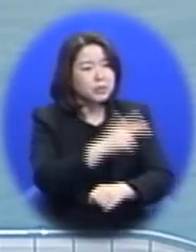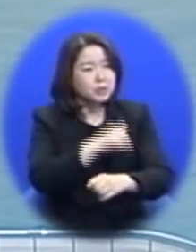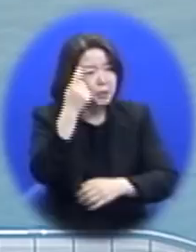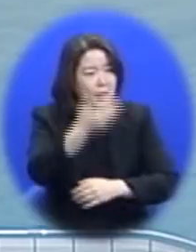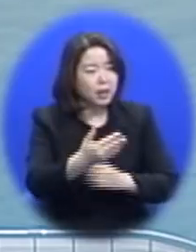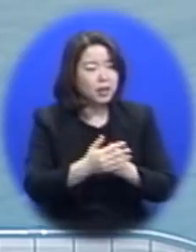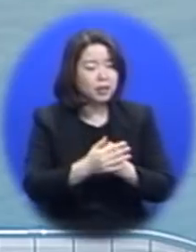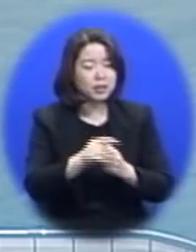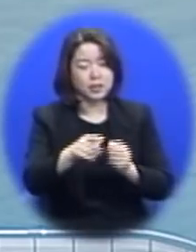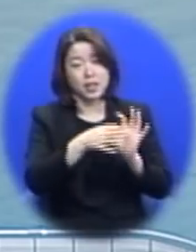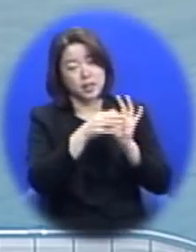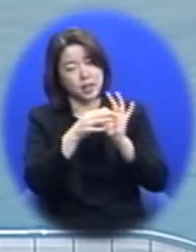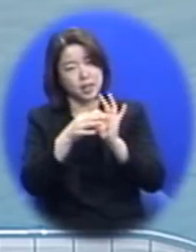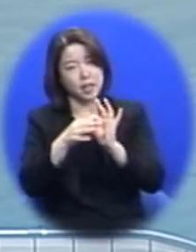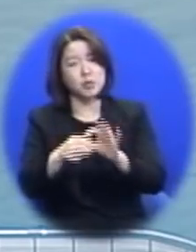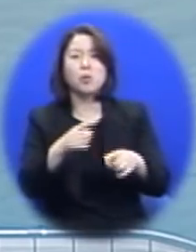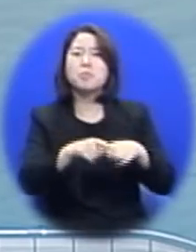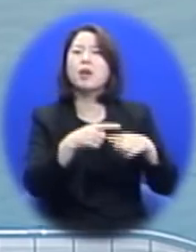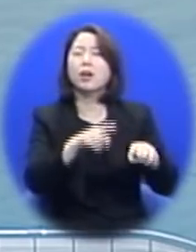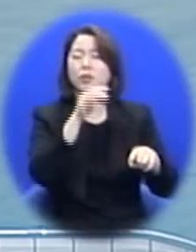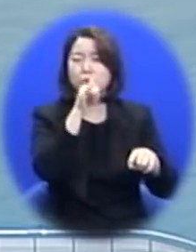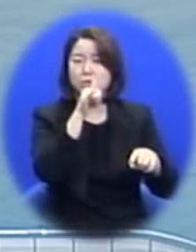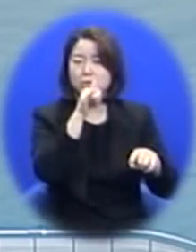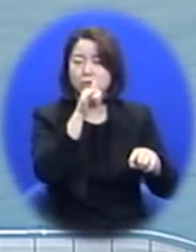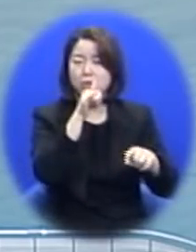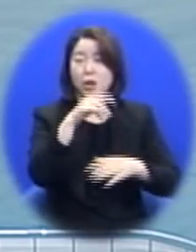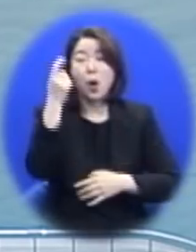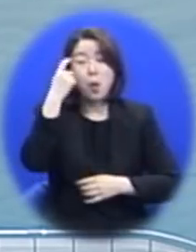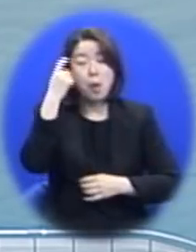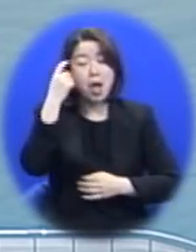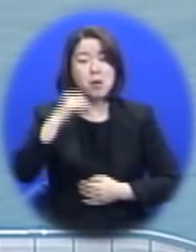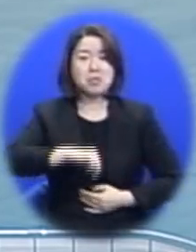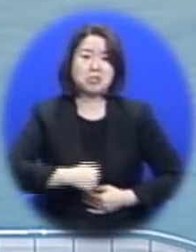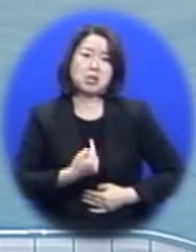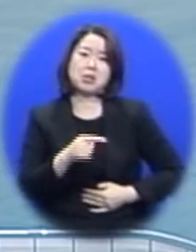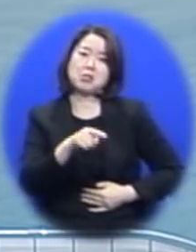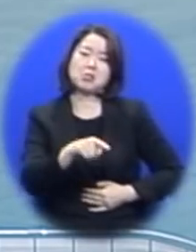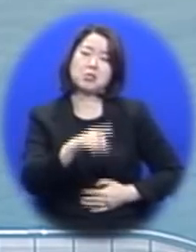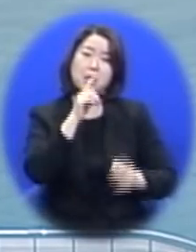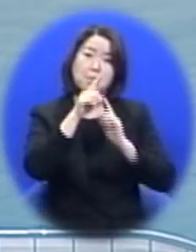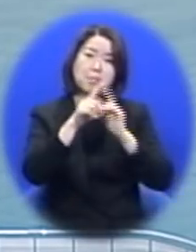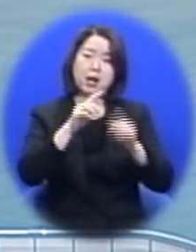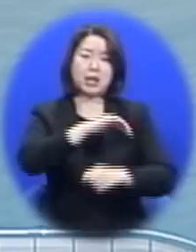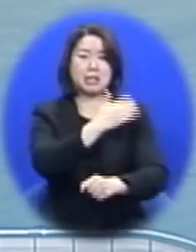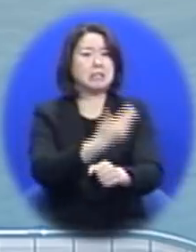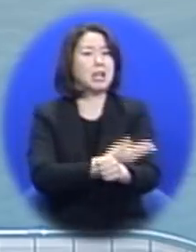돼요. 그 말은 자기는 그렇게 할 만한 자격이 있다고 생각하는 거죠.